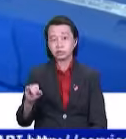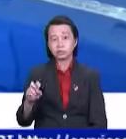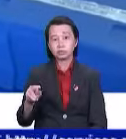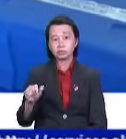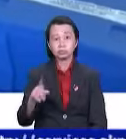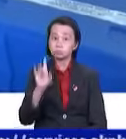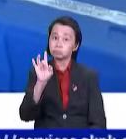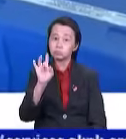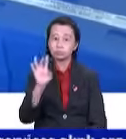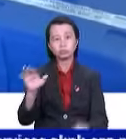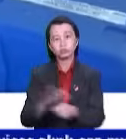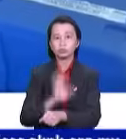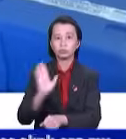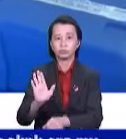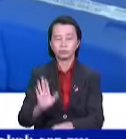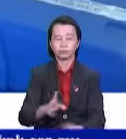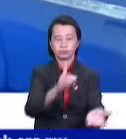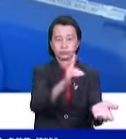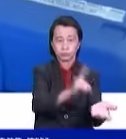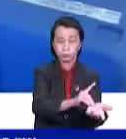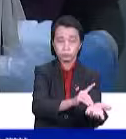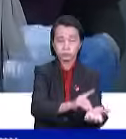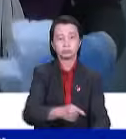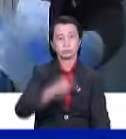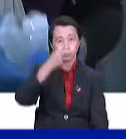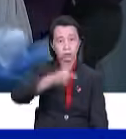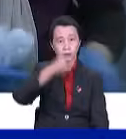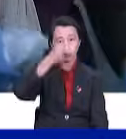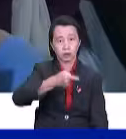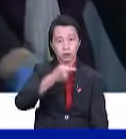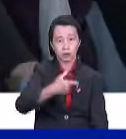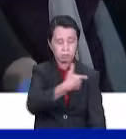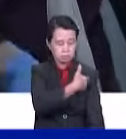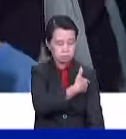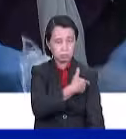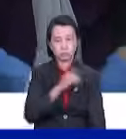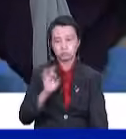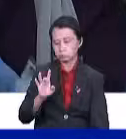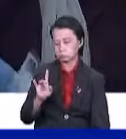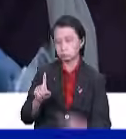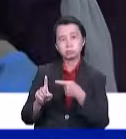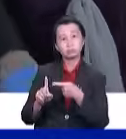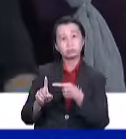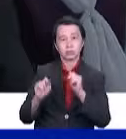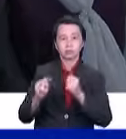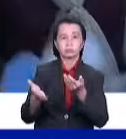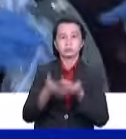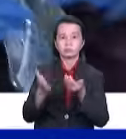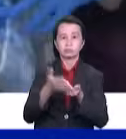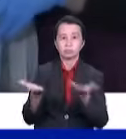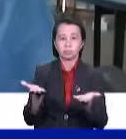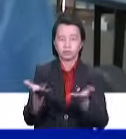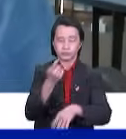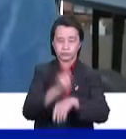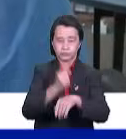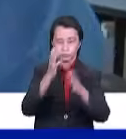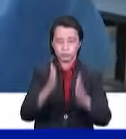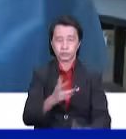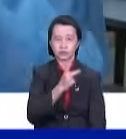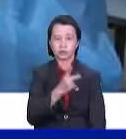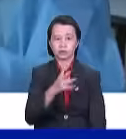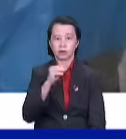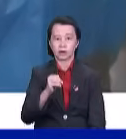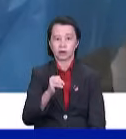Jateng nushrah Joseph Najwa Zaini berkata waktu justru engkau berkenan juga memudahkan petugas Kementerian